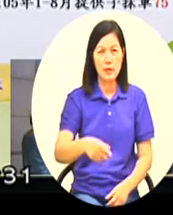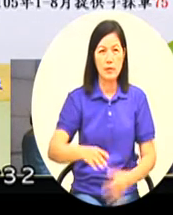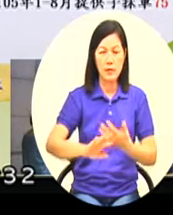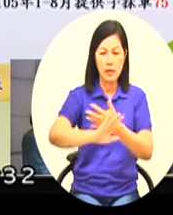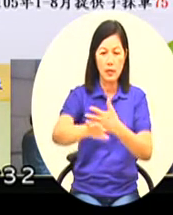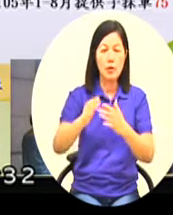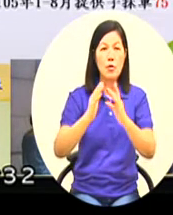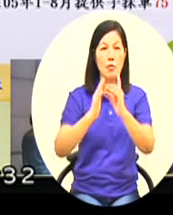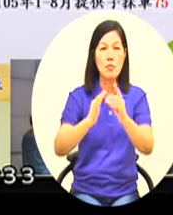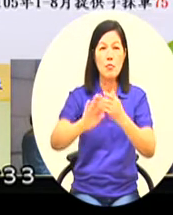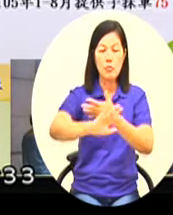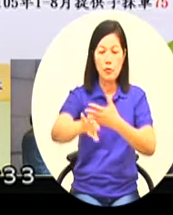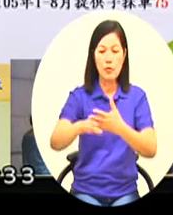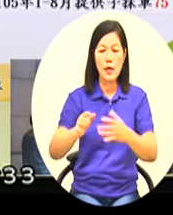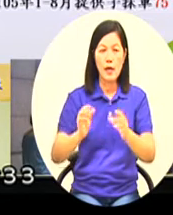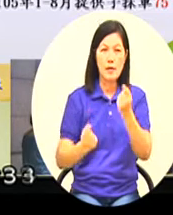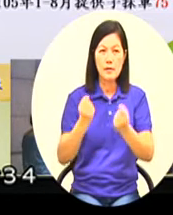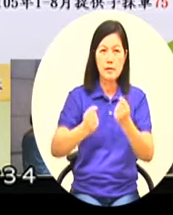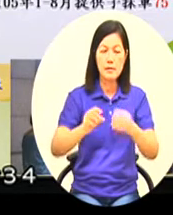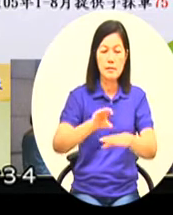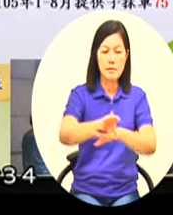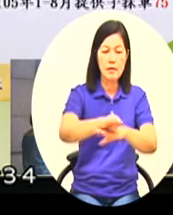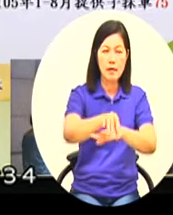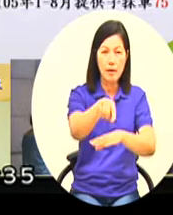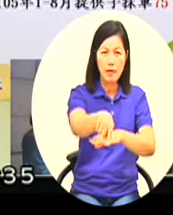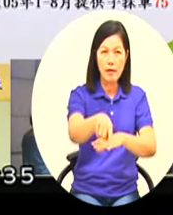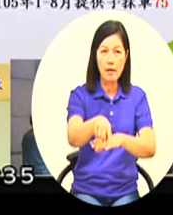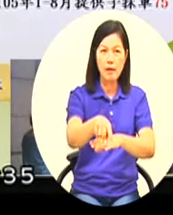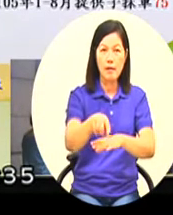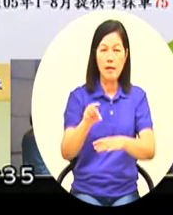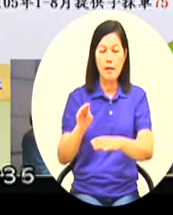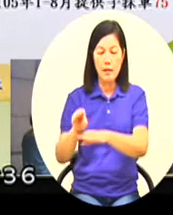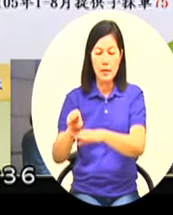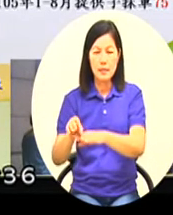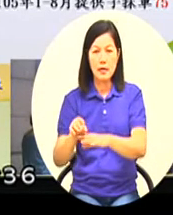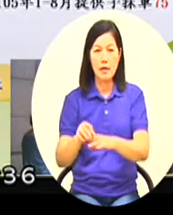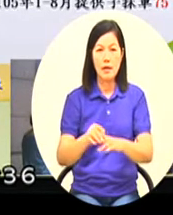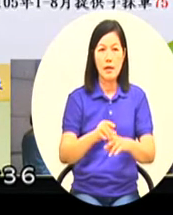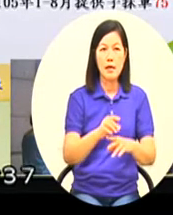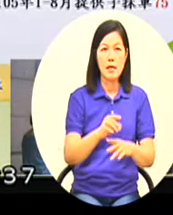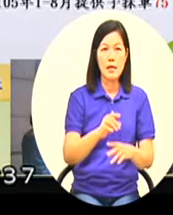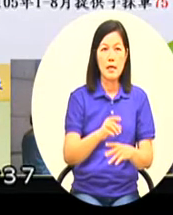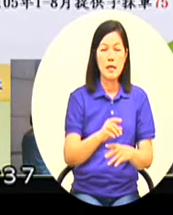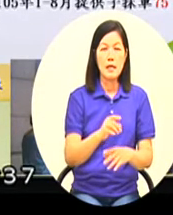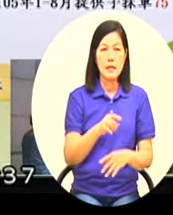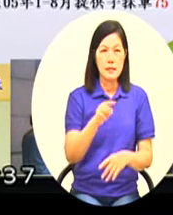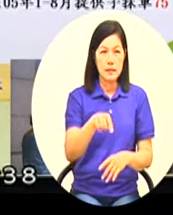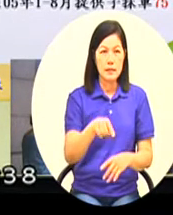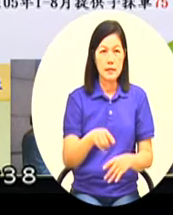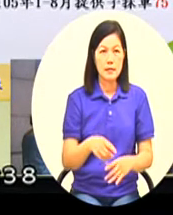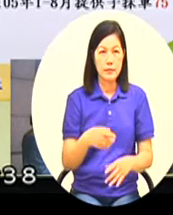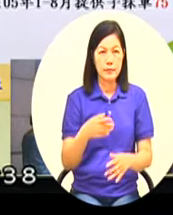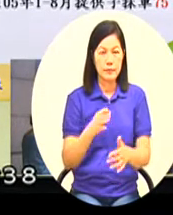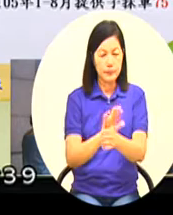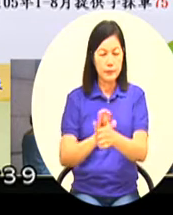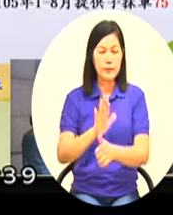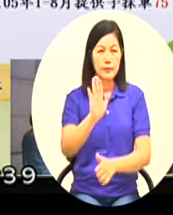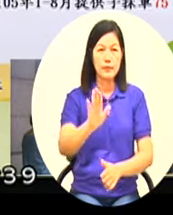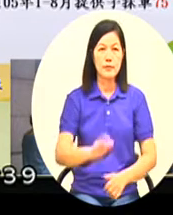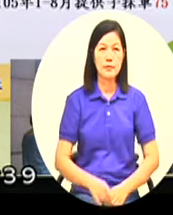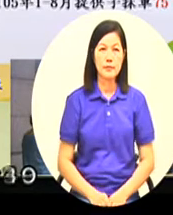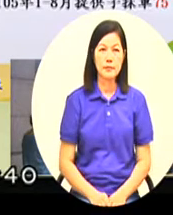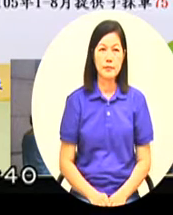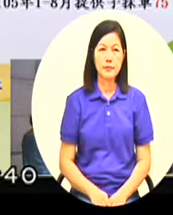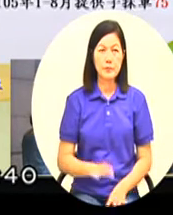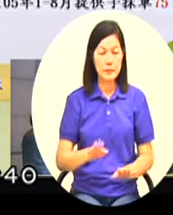车的一个到点服务的部分，那包括有子母车、有乳色车的部分。这些都有相关的一个，那目前这些有发现